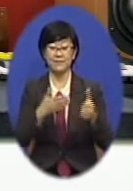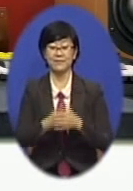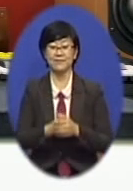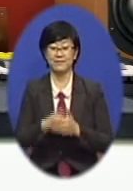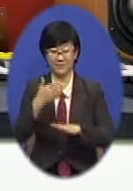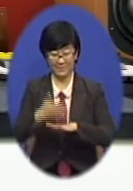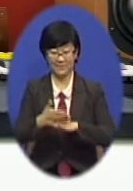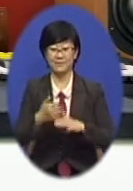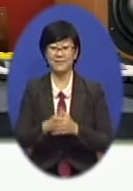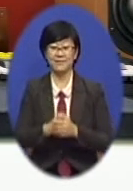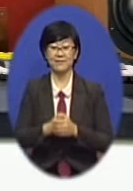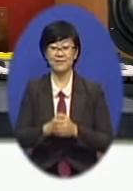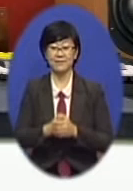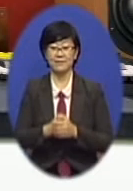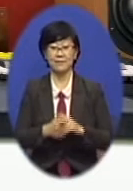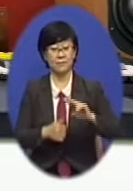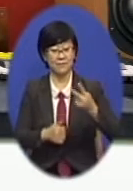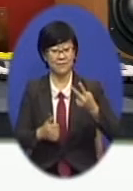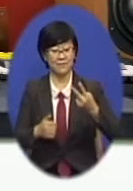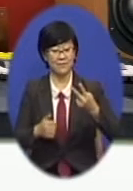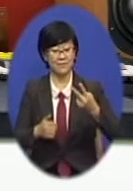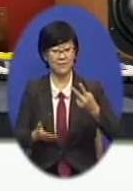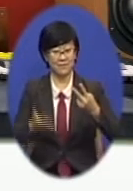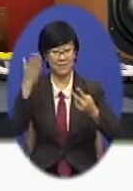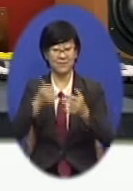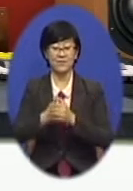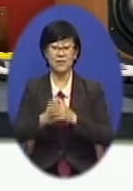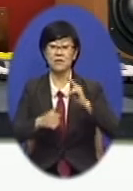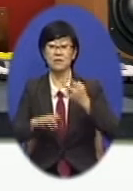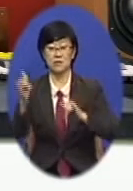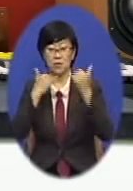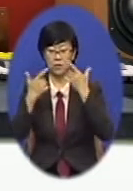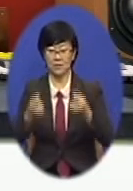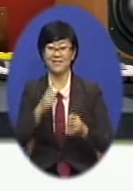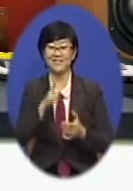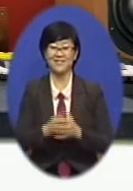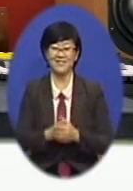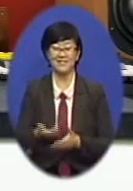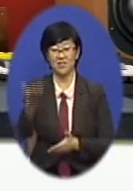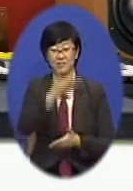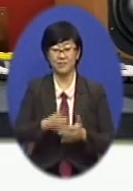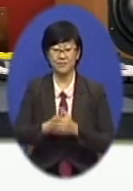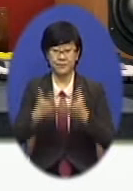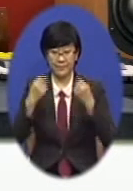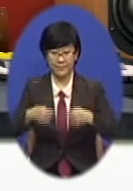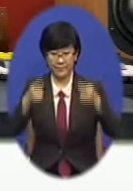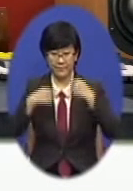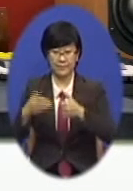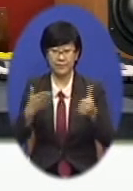고맙습니다. 이거 200표가 넘으면 200분이 한꺼번에 심사해 주시는 거잖아요. 네. 시청자 여러분 많은